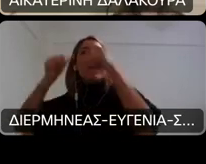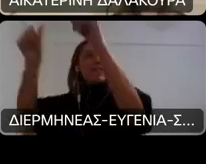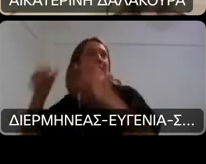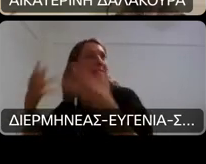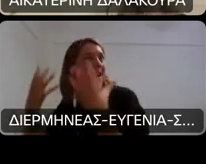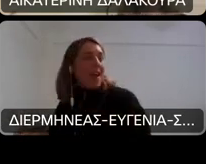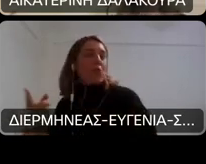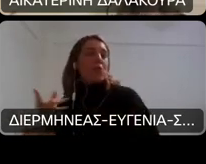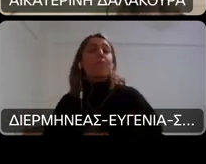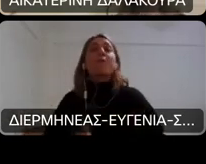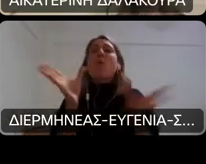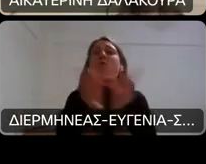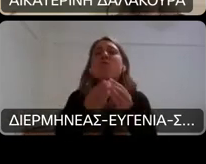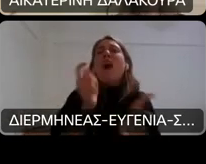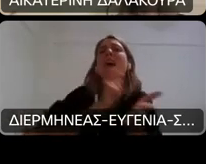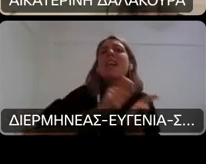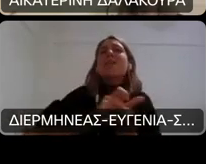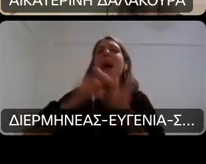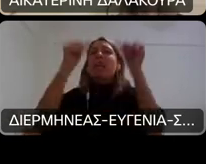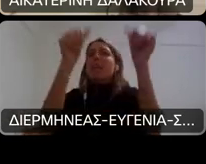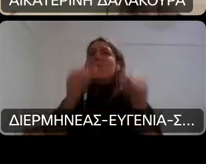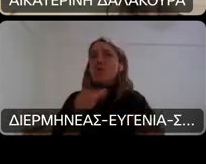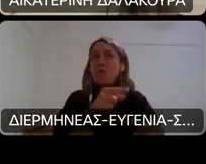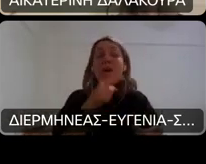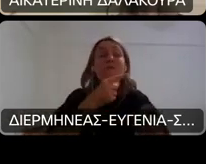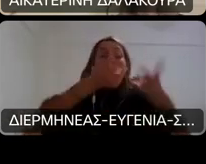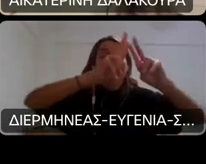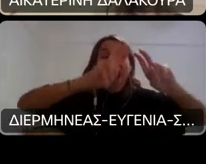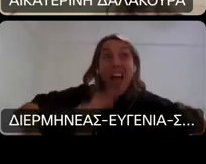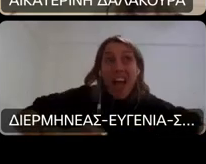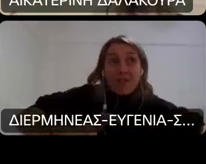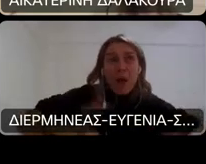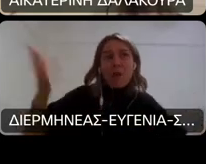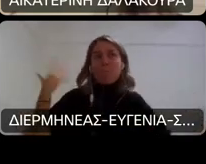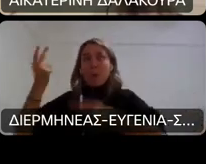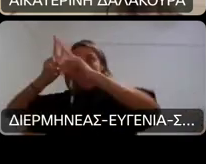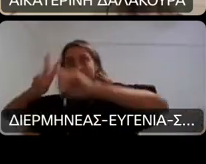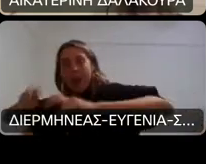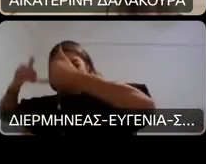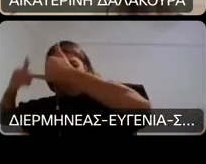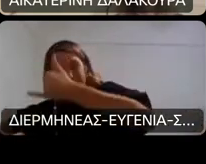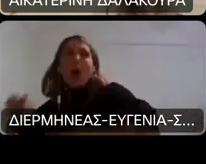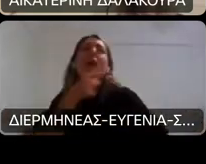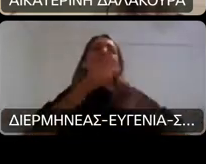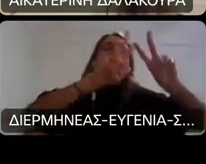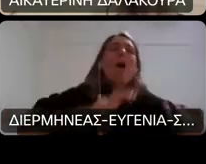δημοσιεύσεις, δεν κάναμε συστηματική έρευνα όπως τα προηγούμενα. Στηριχτήκαμε περισσότερο, μια και ήμασταν όλοι και όλες